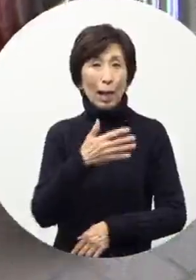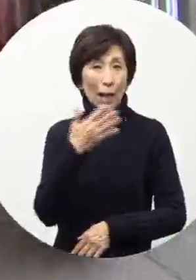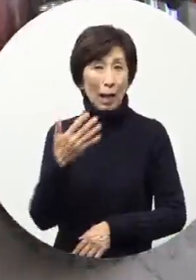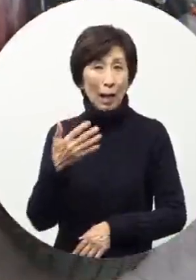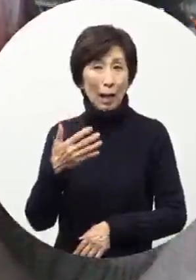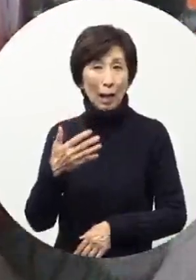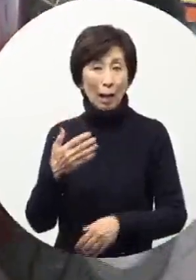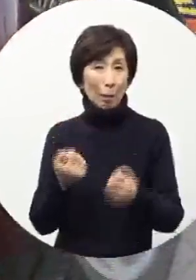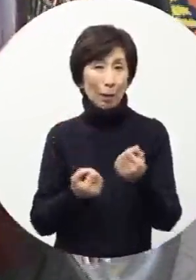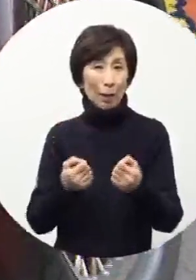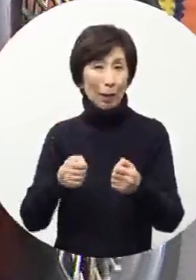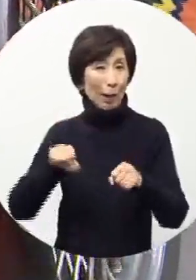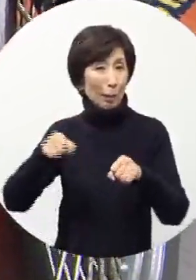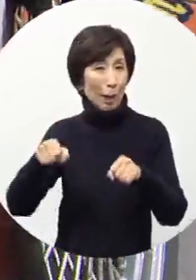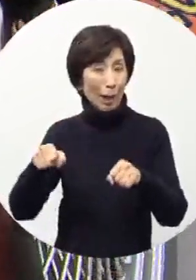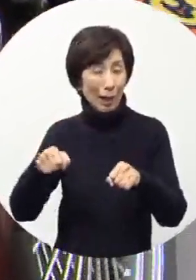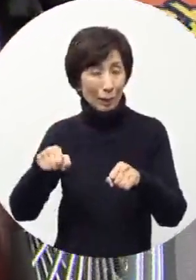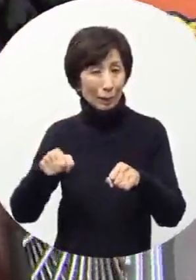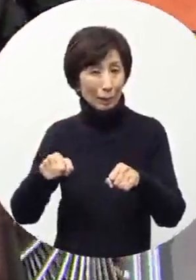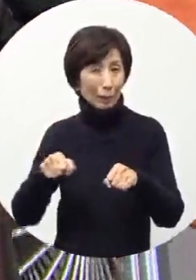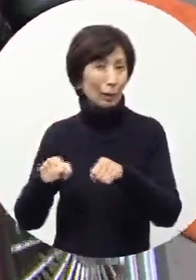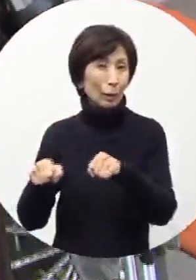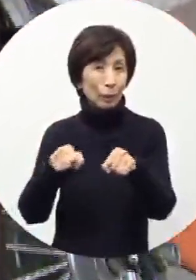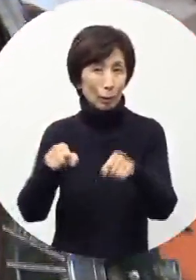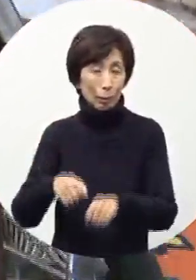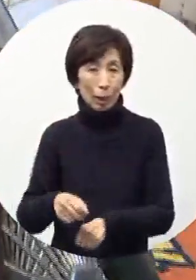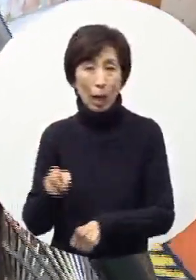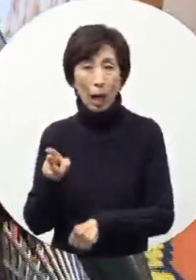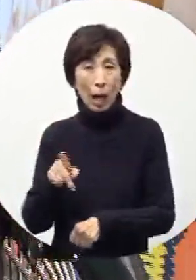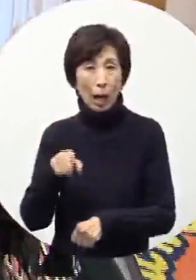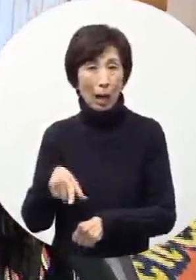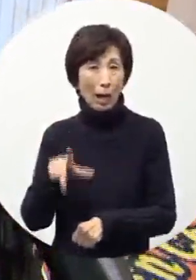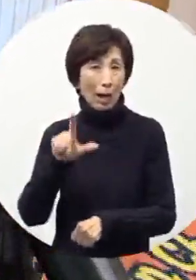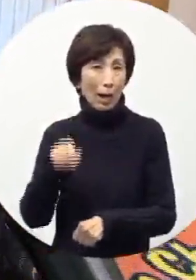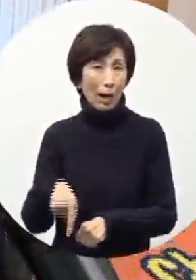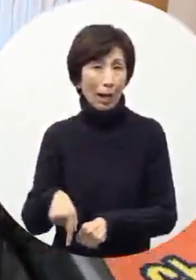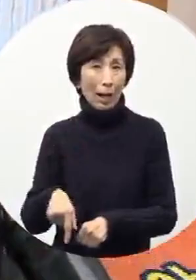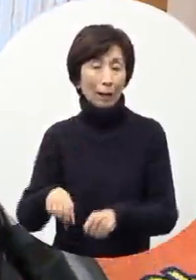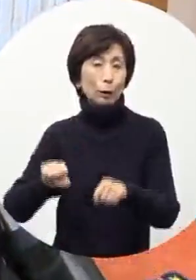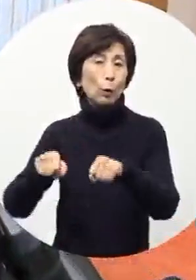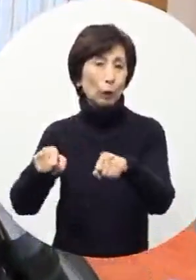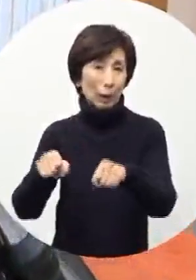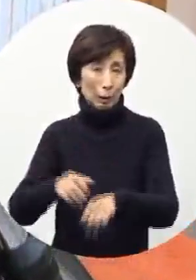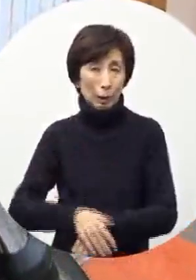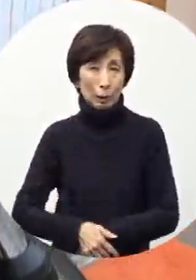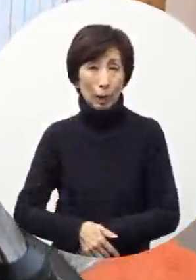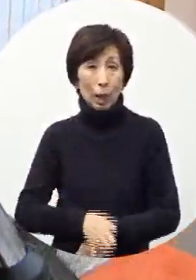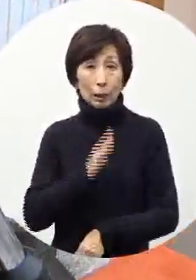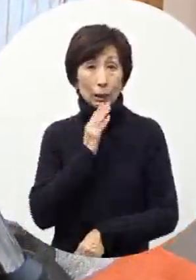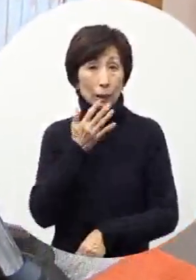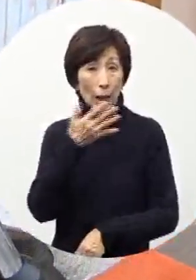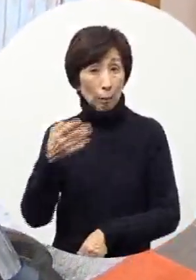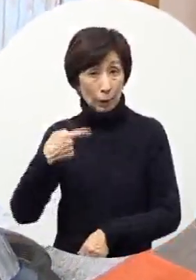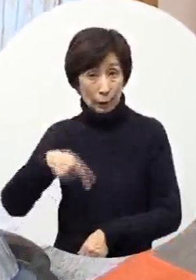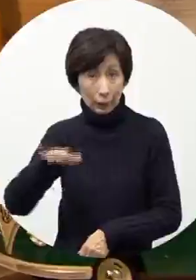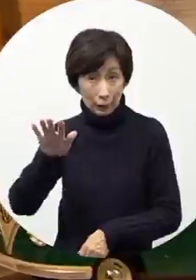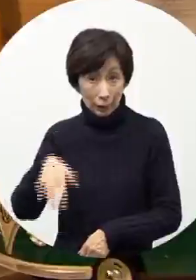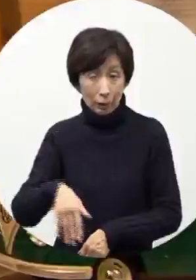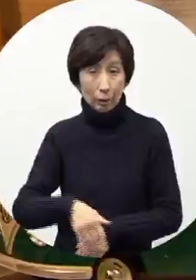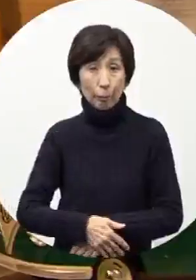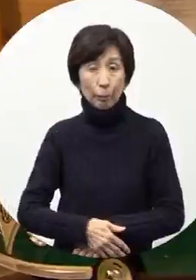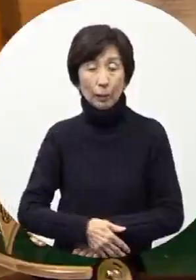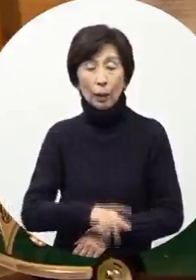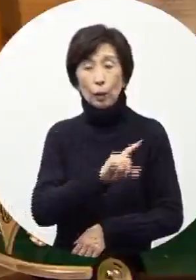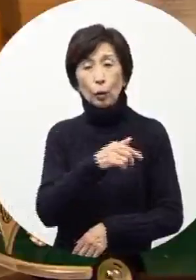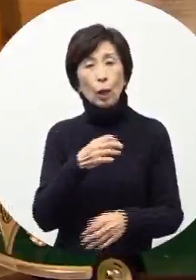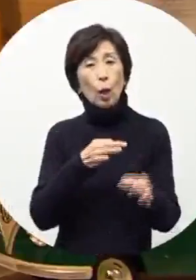して、はい、今ハーレとか乗ってたりもするんですけど。 じゃあ実際にアメリカに行かれてたことも あるんですか。そうですね、はい、アメリカにも行ってましたし、ちょっといろんなお